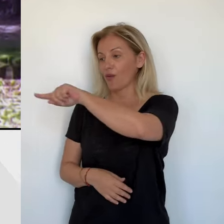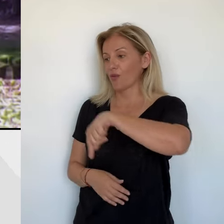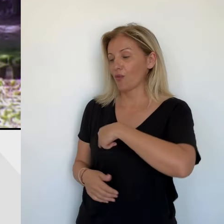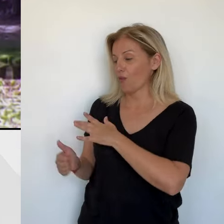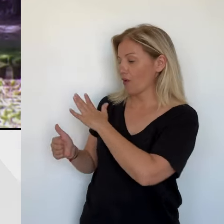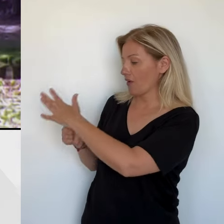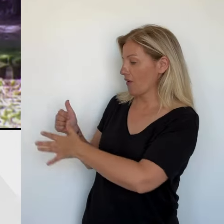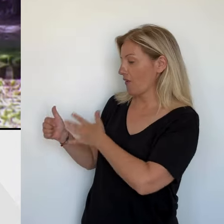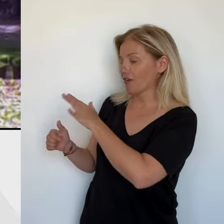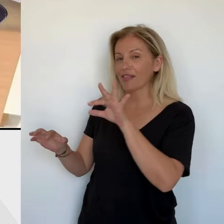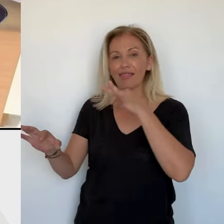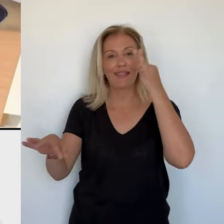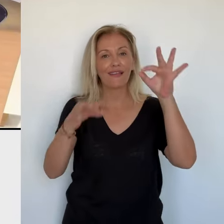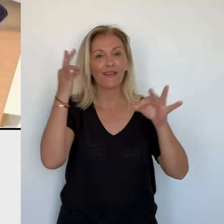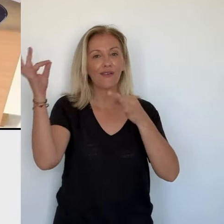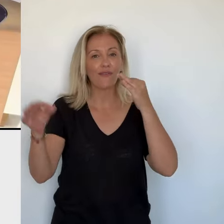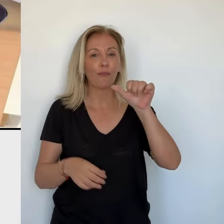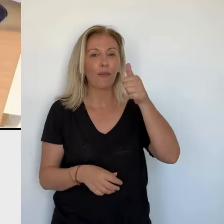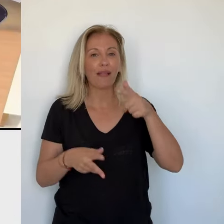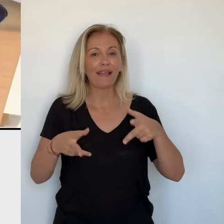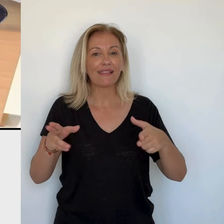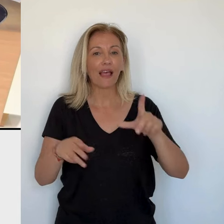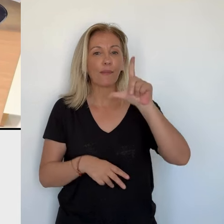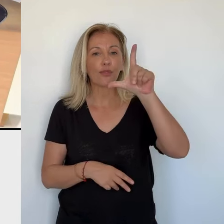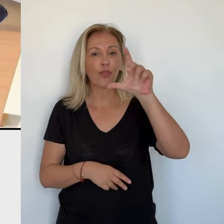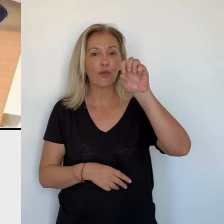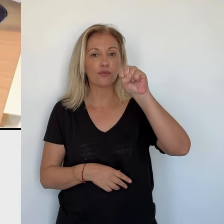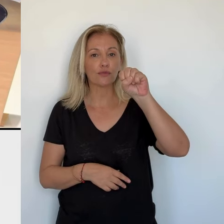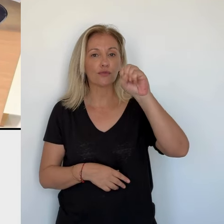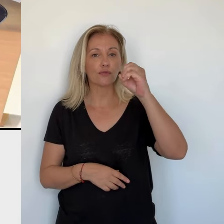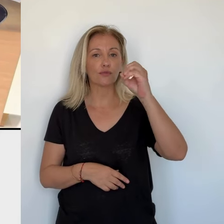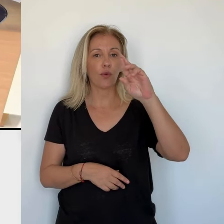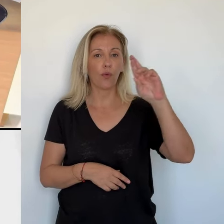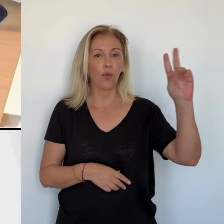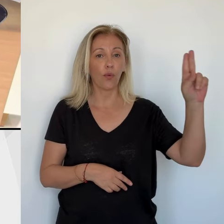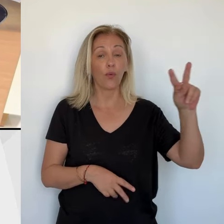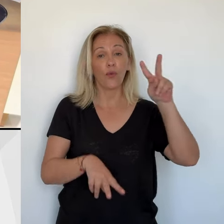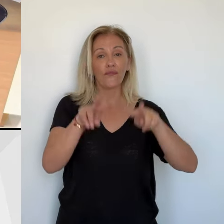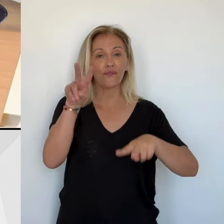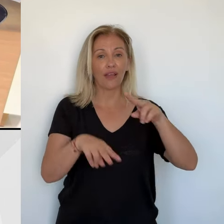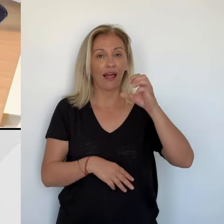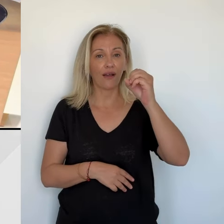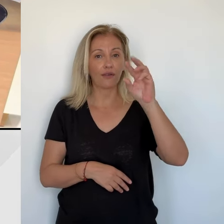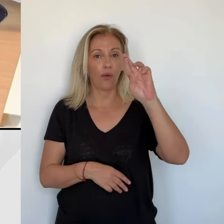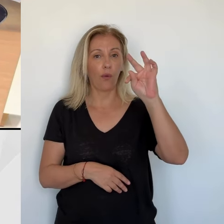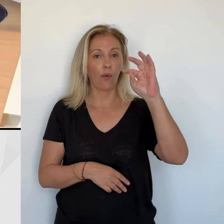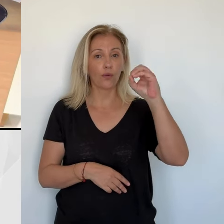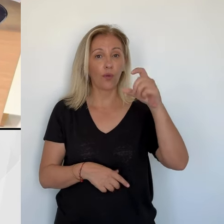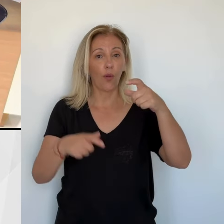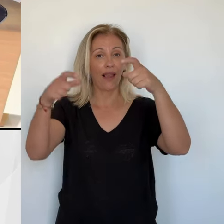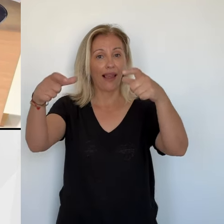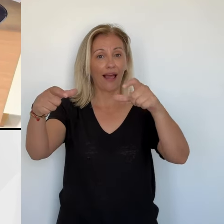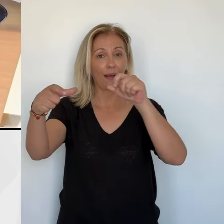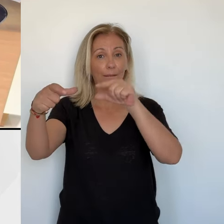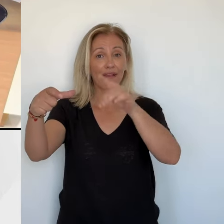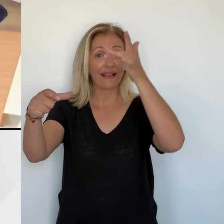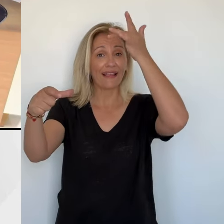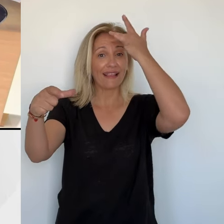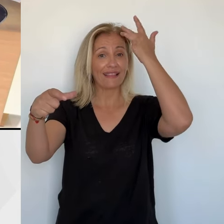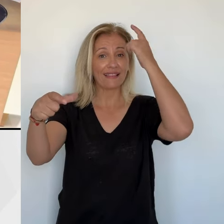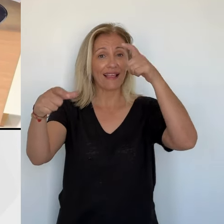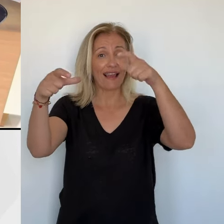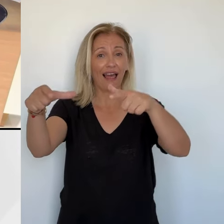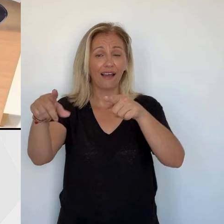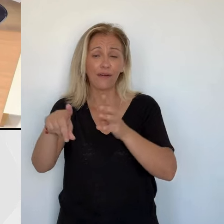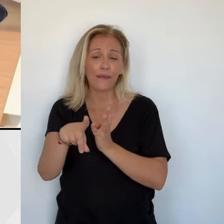Première étape dans les Deux-Sauts ou au lac de Crène, situé sur la commune d'Orto. Chaque été, son cadre exceptionnel, entouré de sa forêt de pins